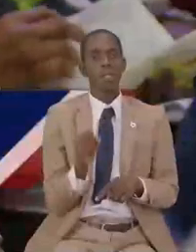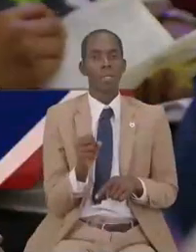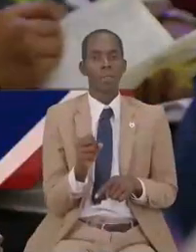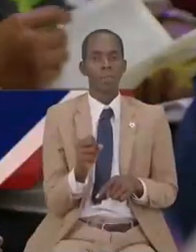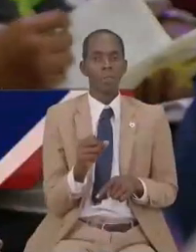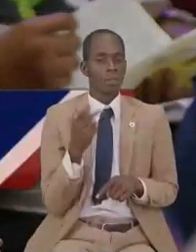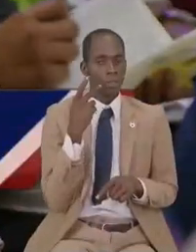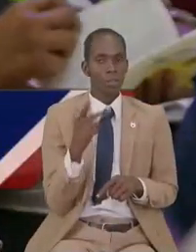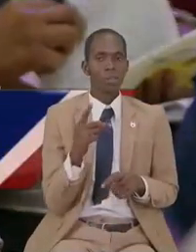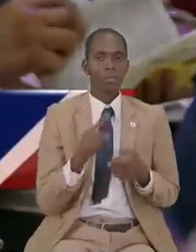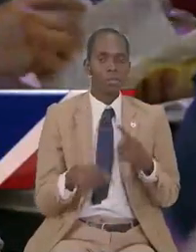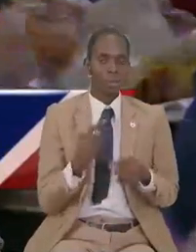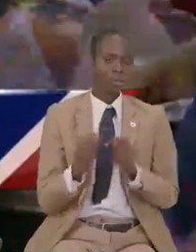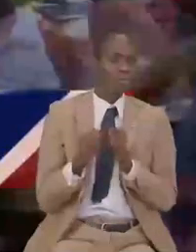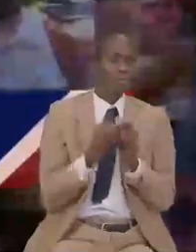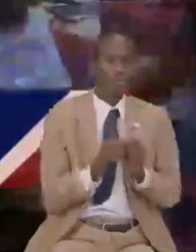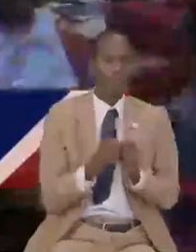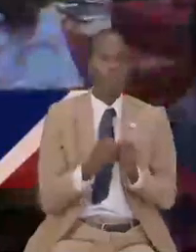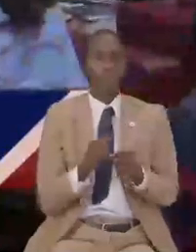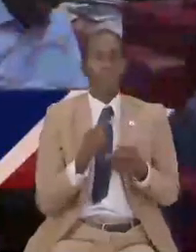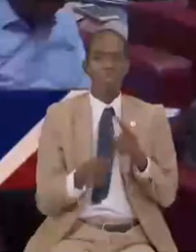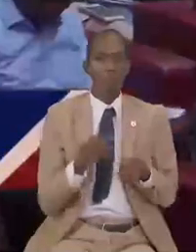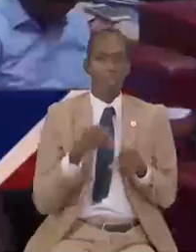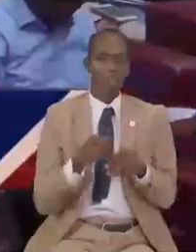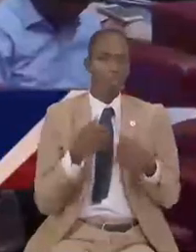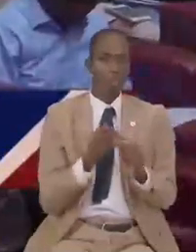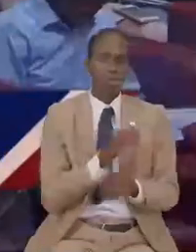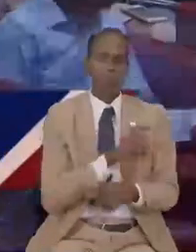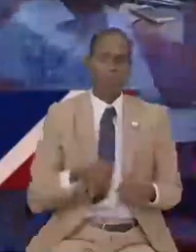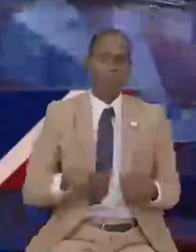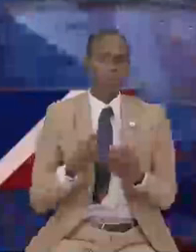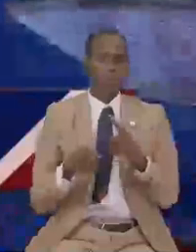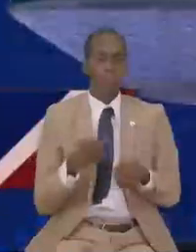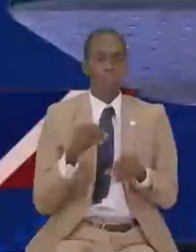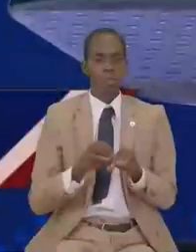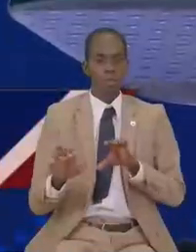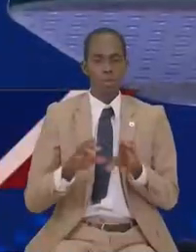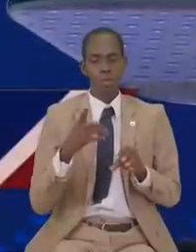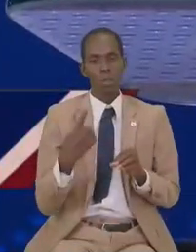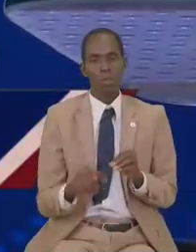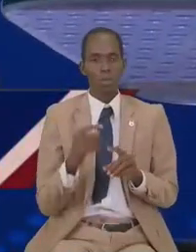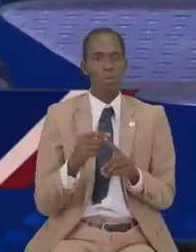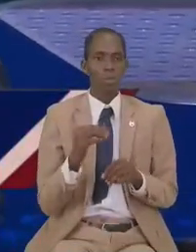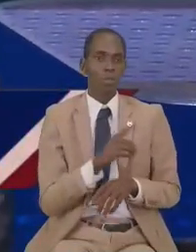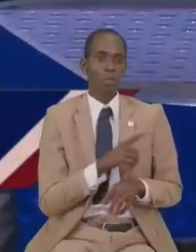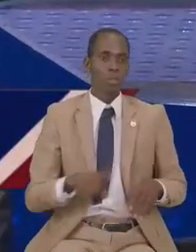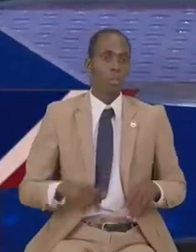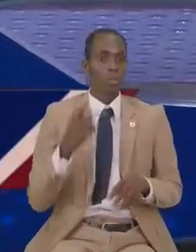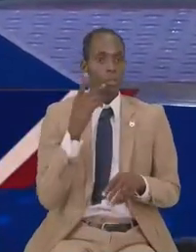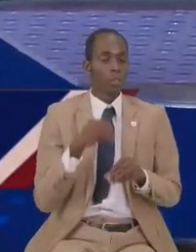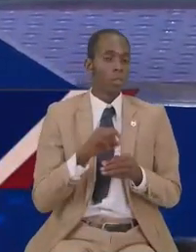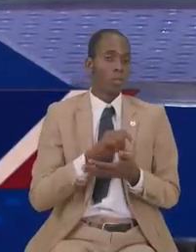sont des compagnons, compagnons à suivre le Seigneur, compagnons à faire l'œuvre du Seigneur. Verset 18.